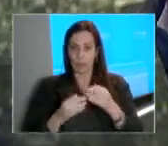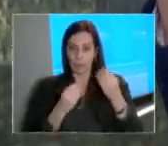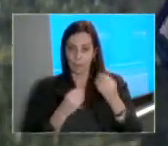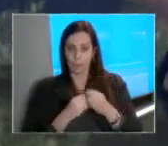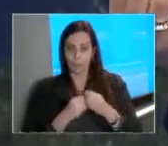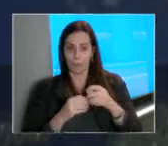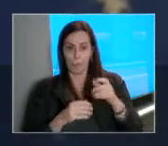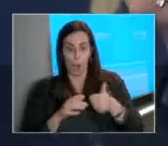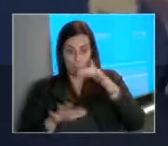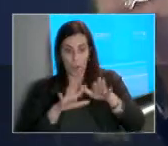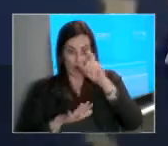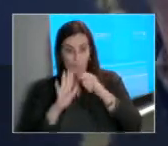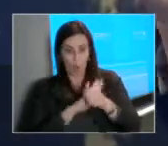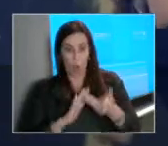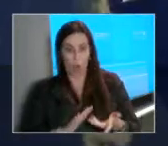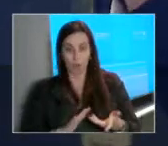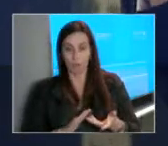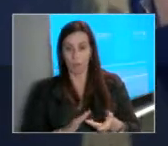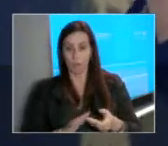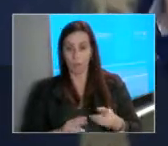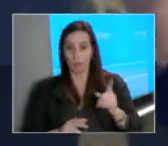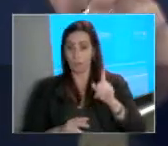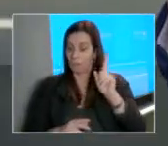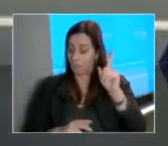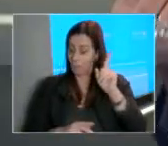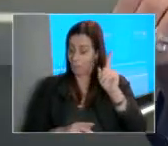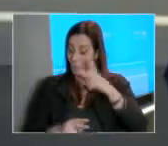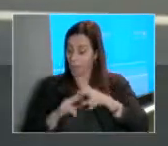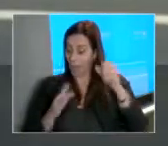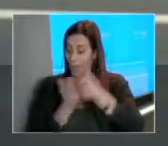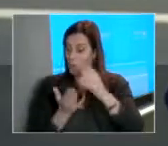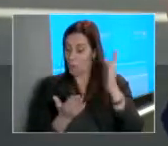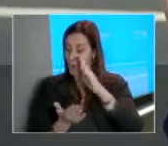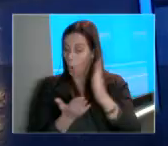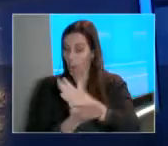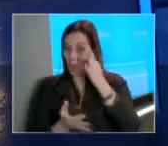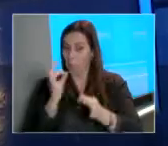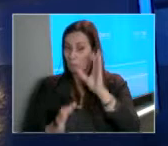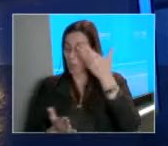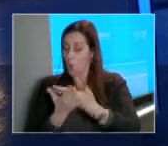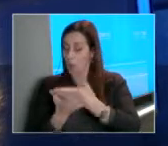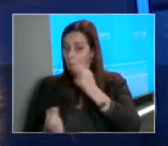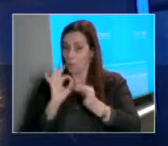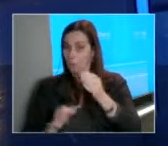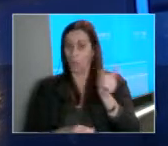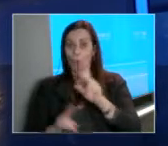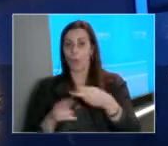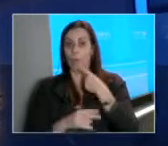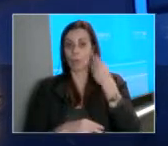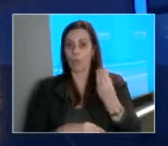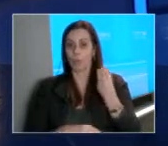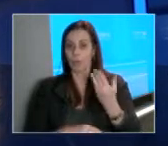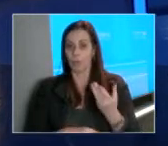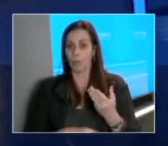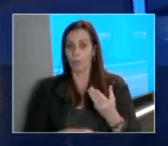הממשלה מחייב עם שוחד על הכתפיים? חף מפשע עד שתוכח חשמתו. הכל בסדר, אבל שנייה, רגע, אבל לא, ברשותך, שנייה, את לא יכולה להגיד לי שנייה כל